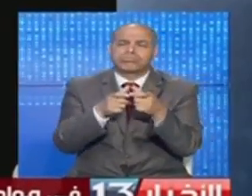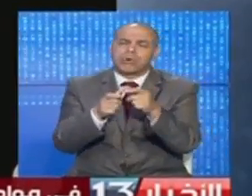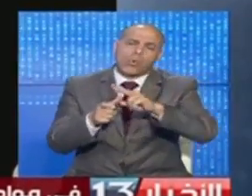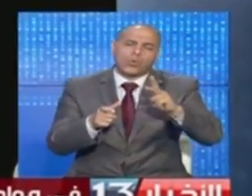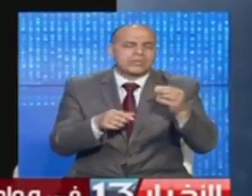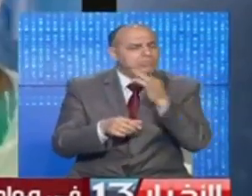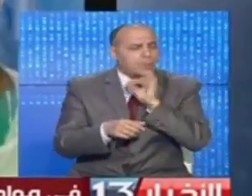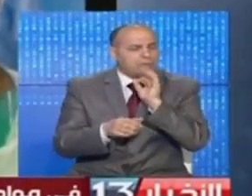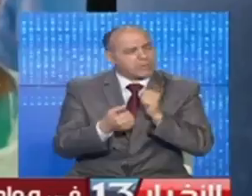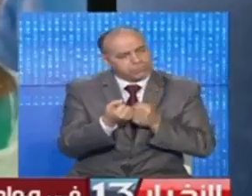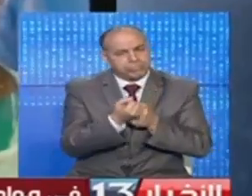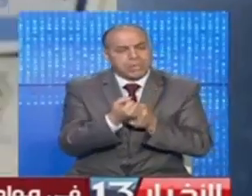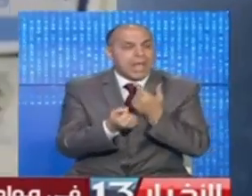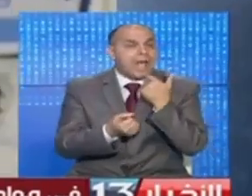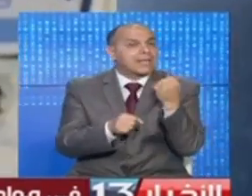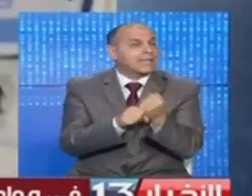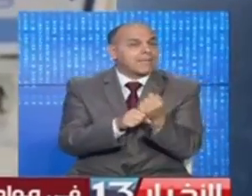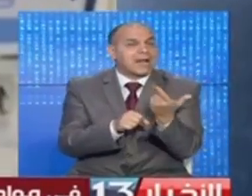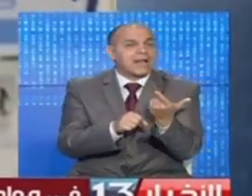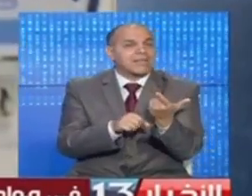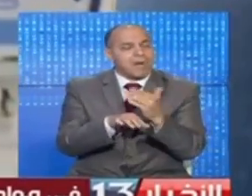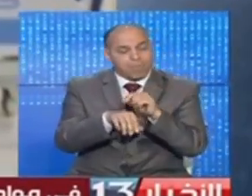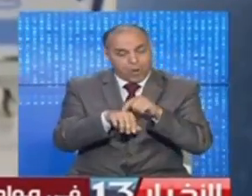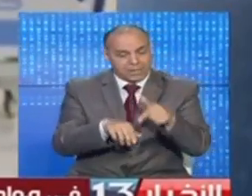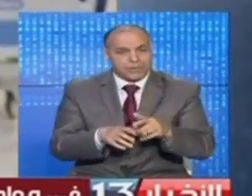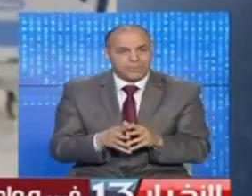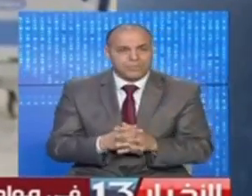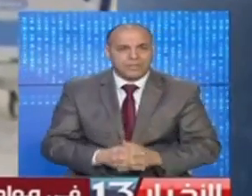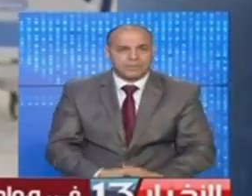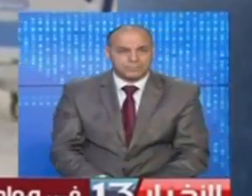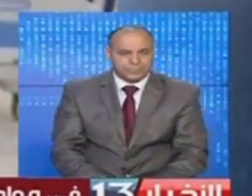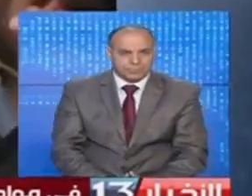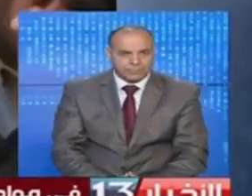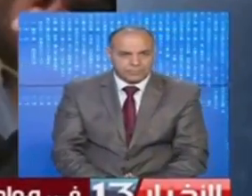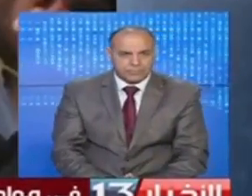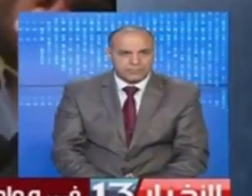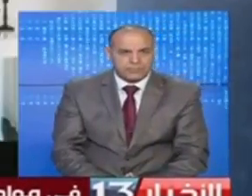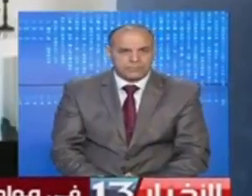غير الربحية الأخرى التي تعمل في هذا الظرف.